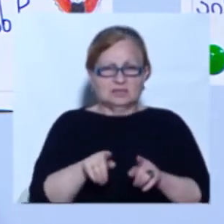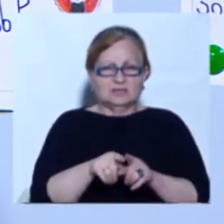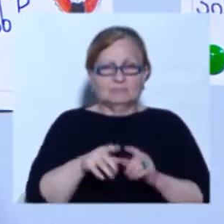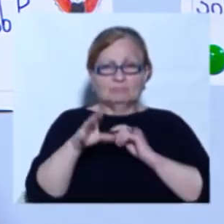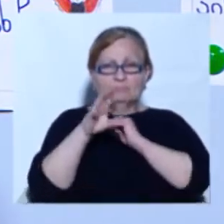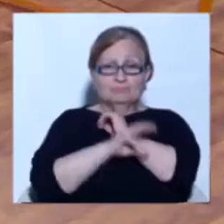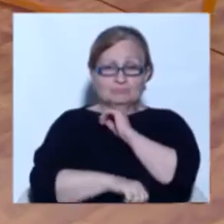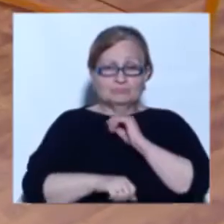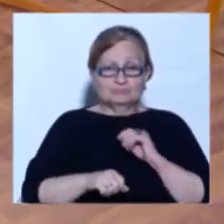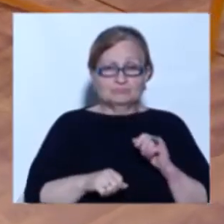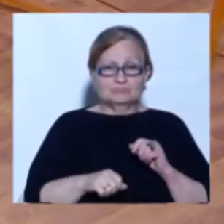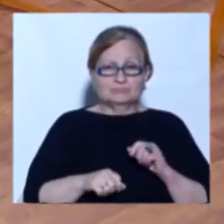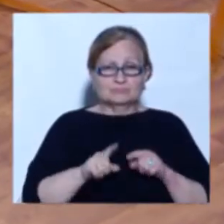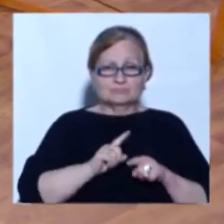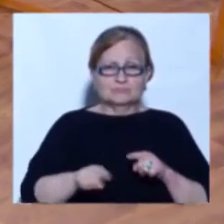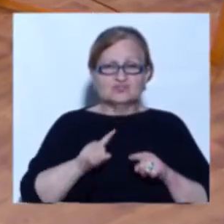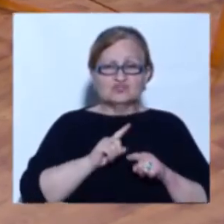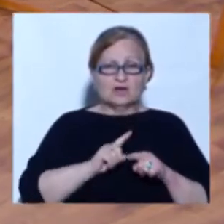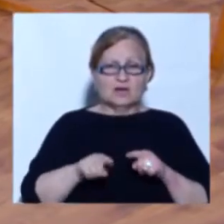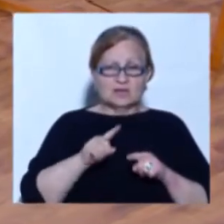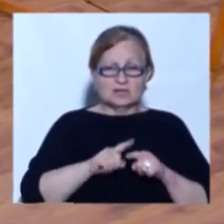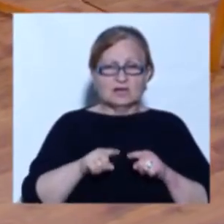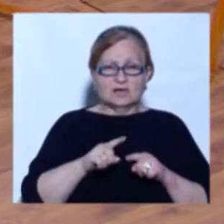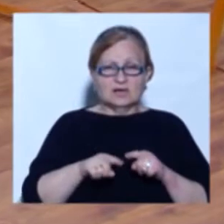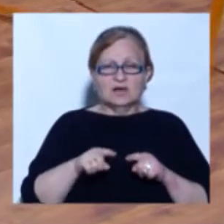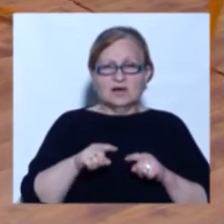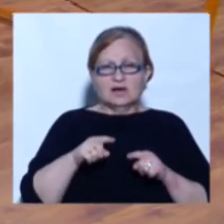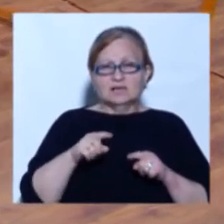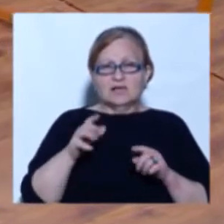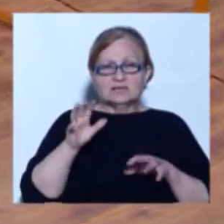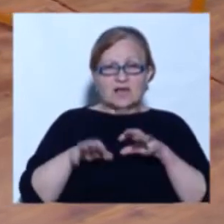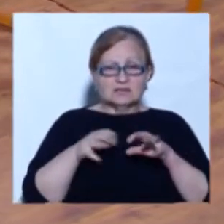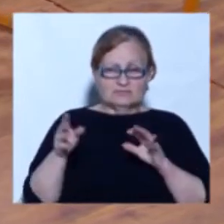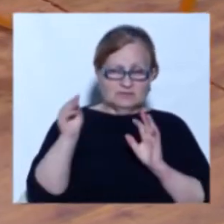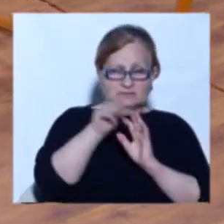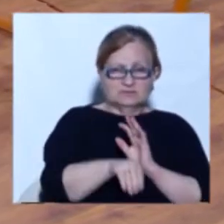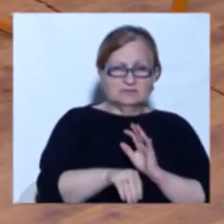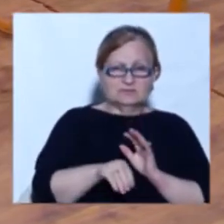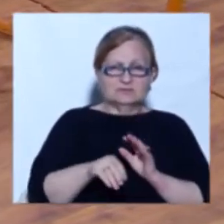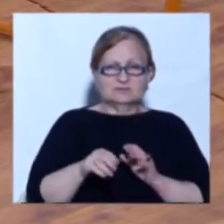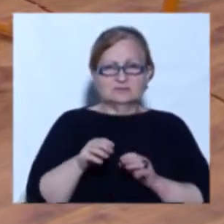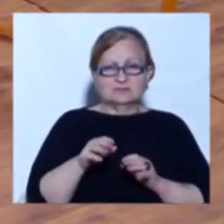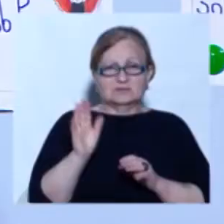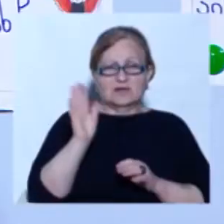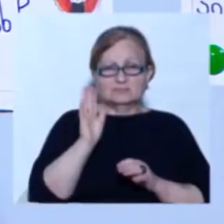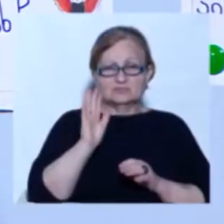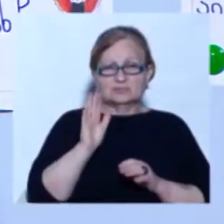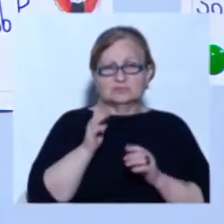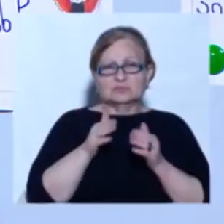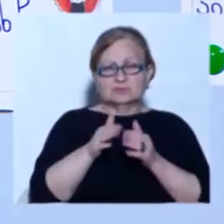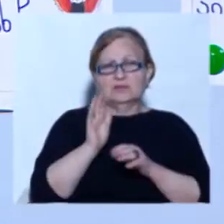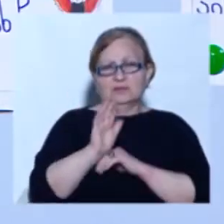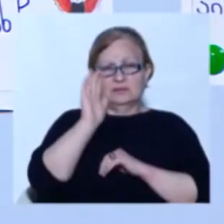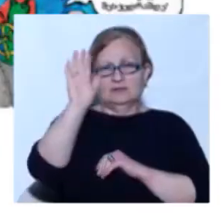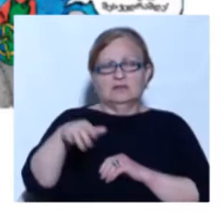ბოლოს ნახეთ, იჩქარე დათუნია, არ გაგიდნეს ხომალდი, ეუბნებიან კუნძულელები და